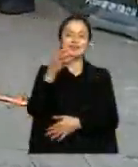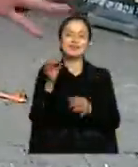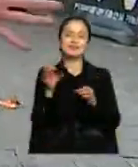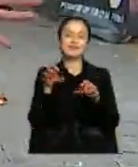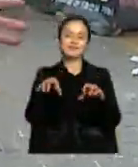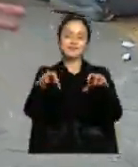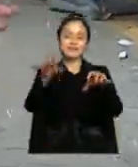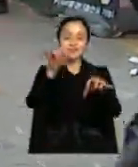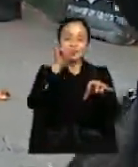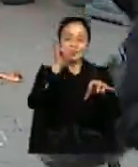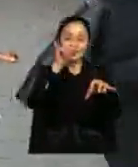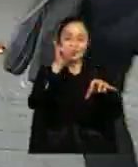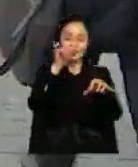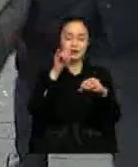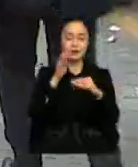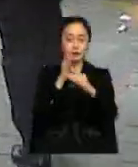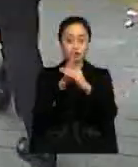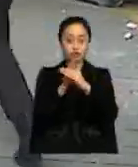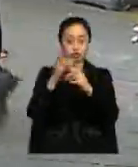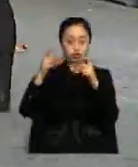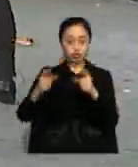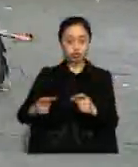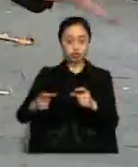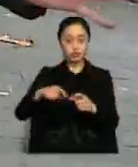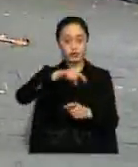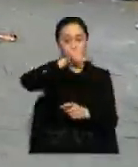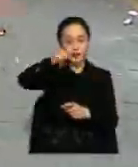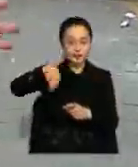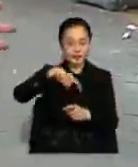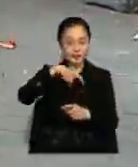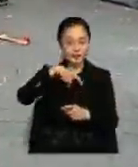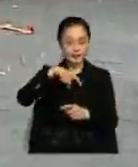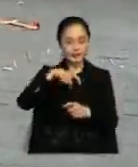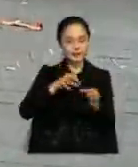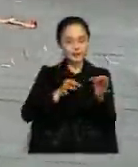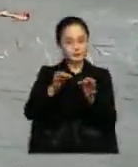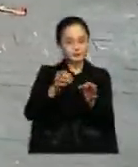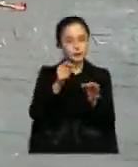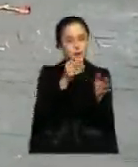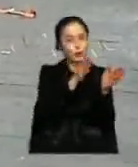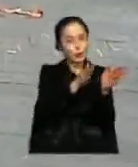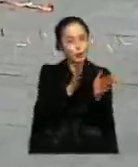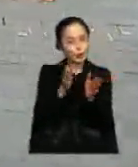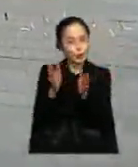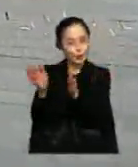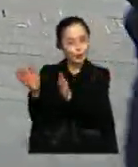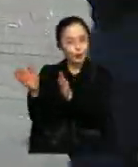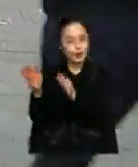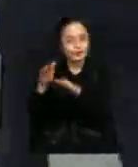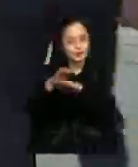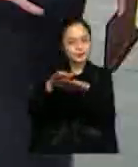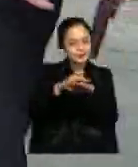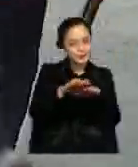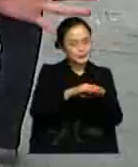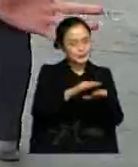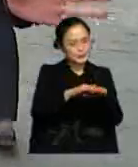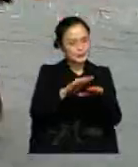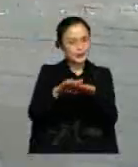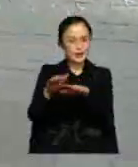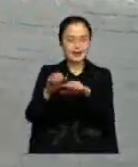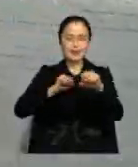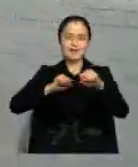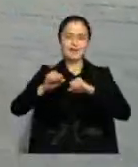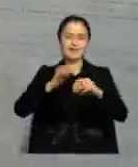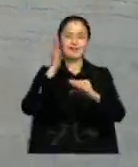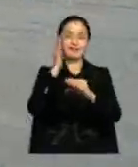3월 시장 안에 난립하는 기업형 노점들을 속간해 시장 안에 노점들의 밀집도를 줄이고 동시에 노점들이 저소득층의